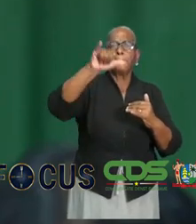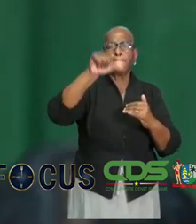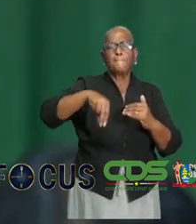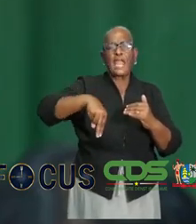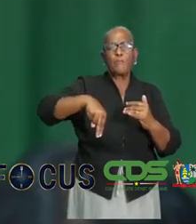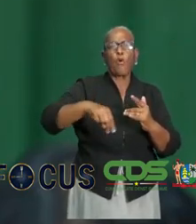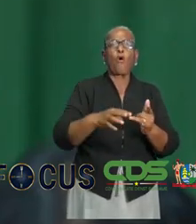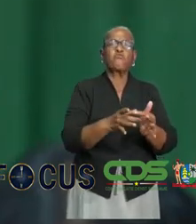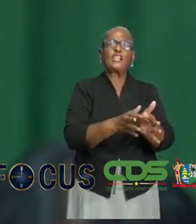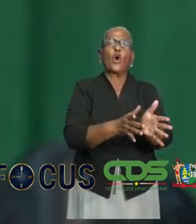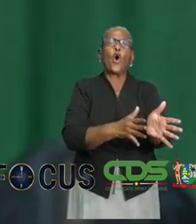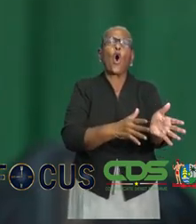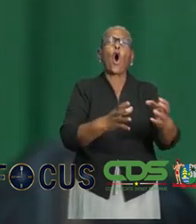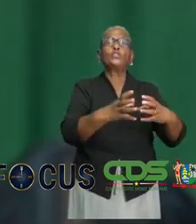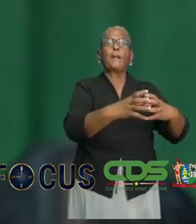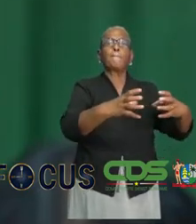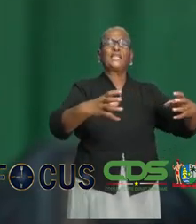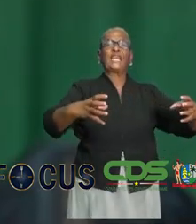Scaliaans.